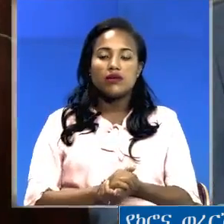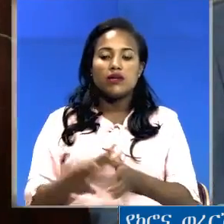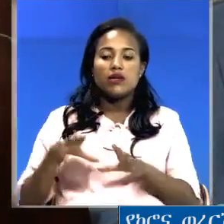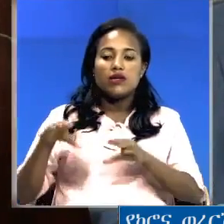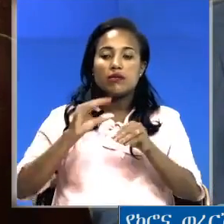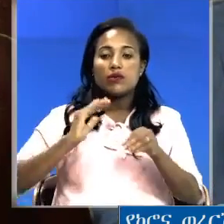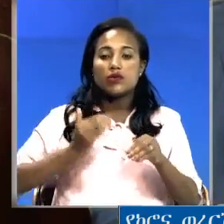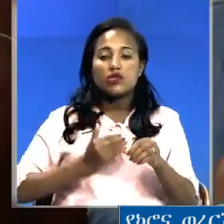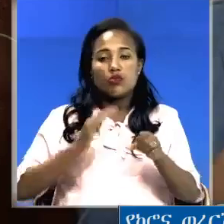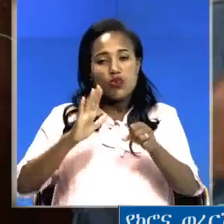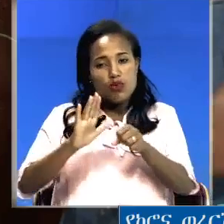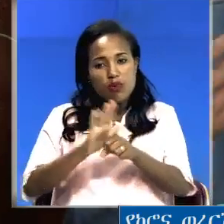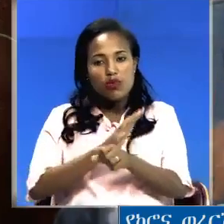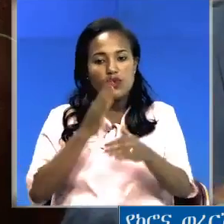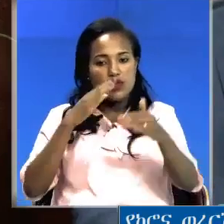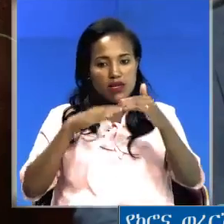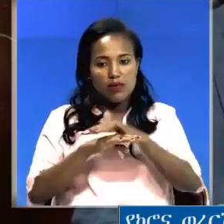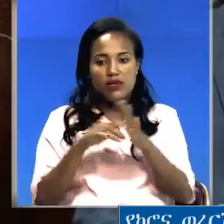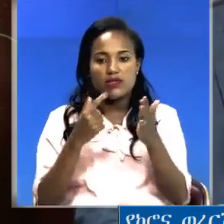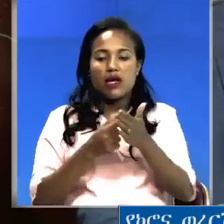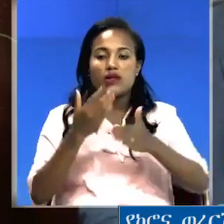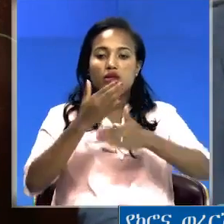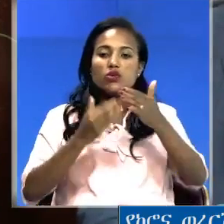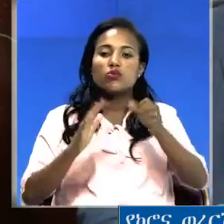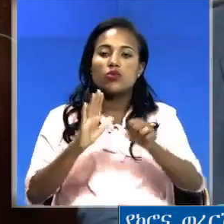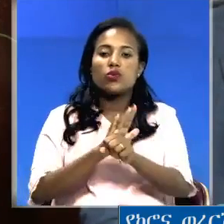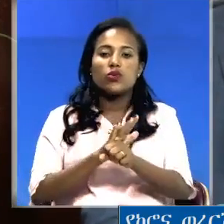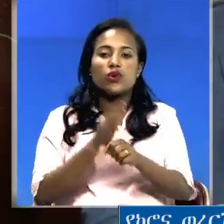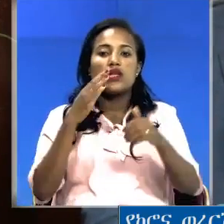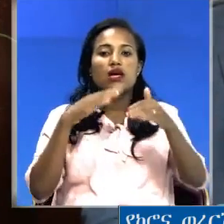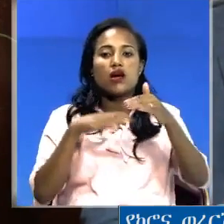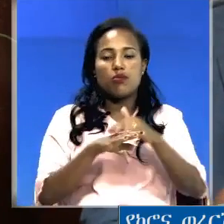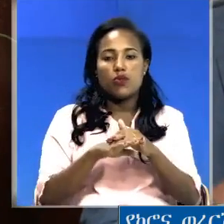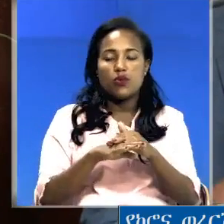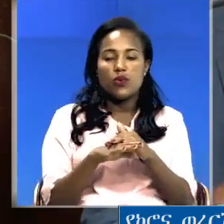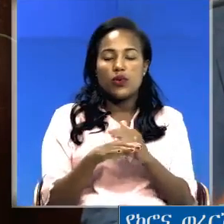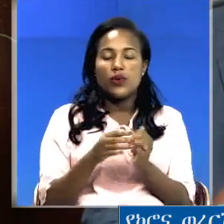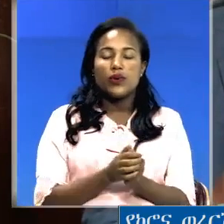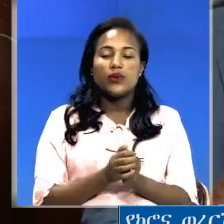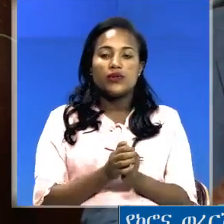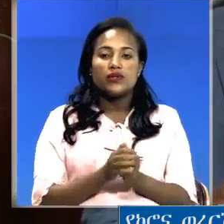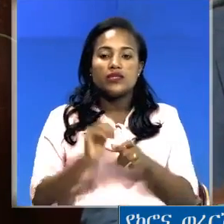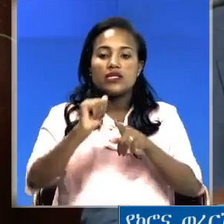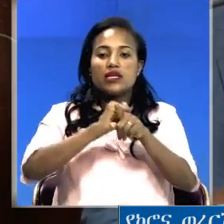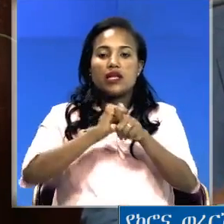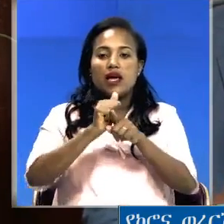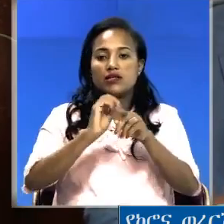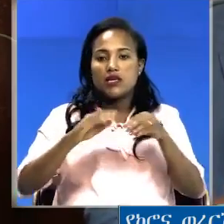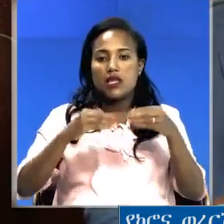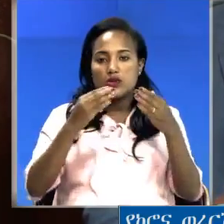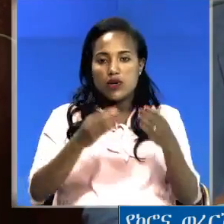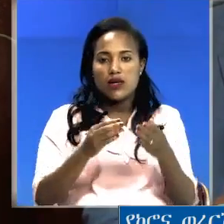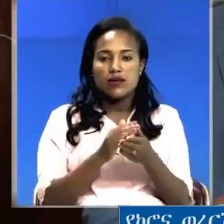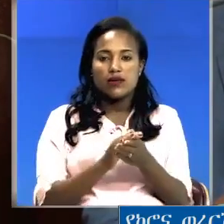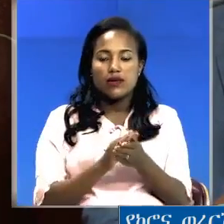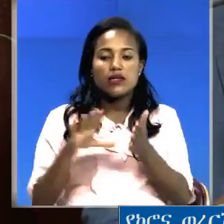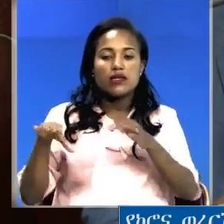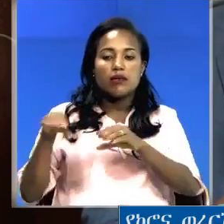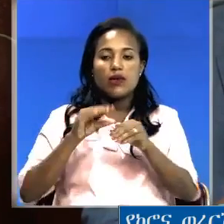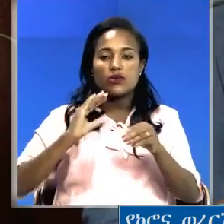እንደገቡ እነዚህ አደረጃጀቶች ሙሉ በሙሉ እንደገቡ ስልጠናው ይሰጣቸዋል።